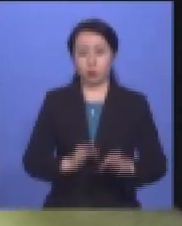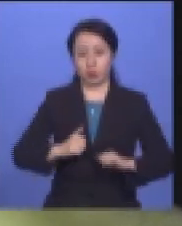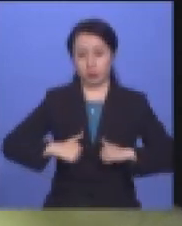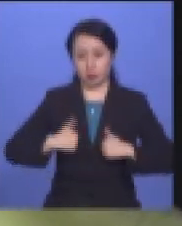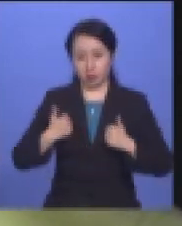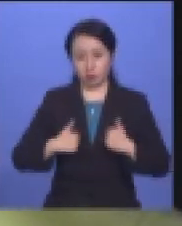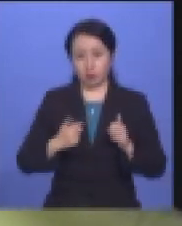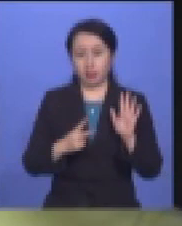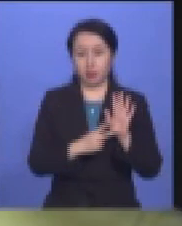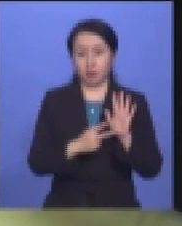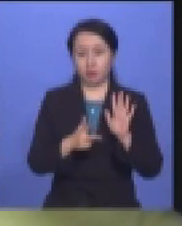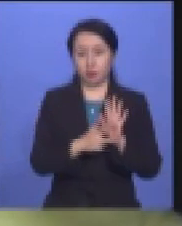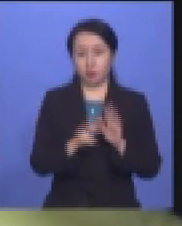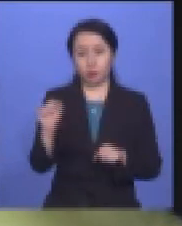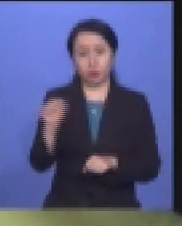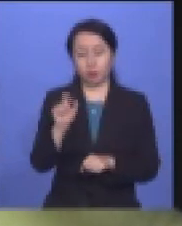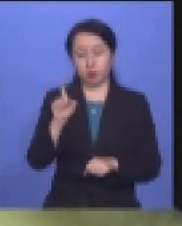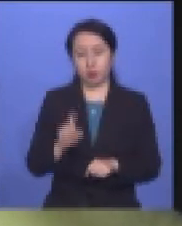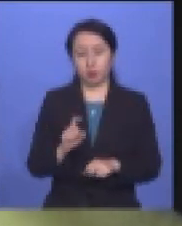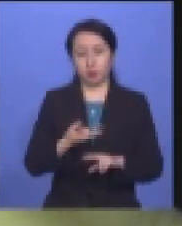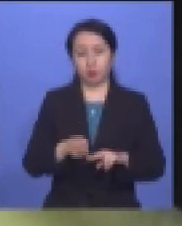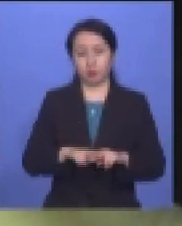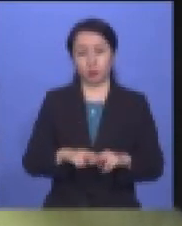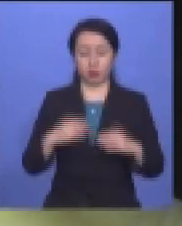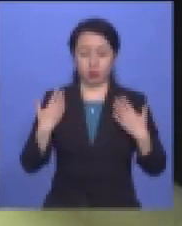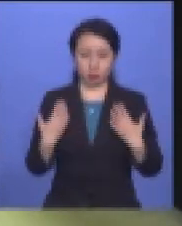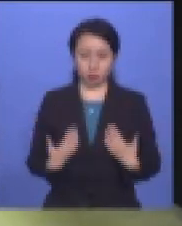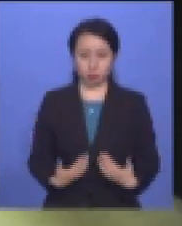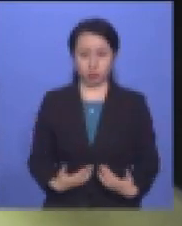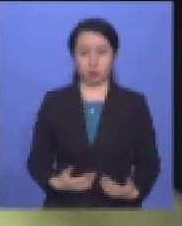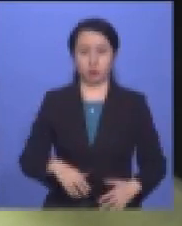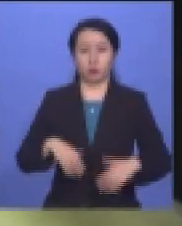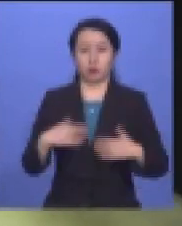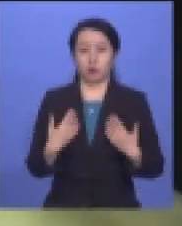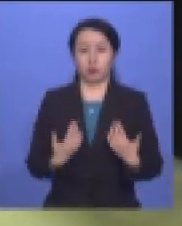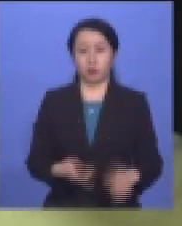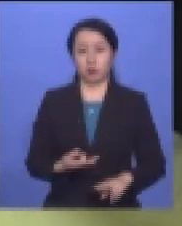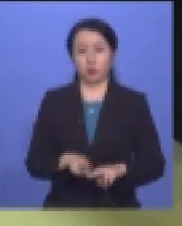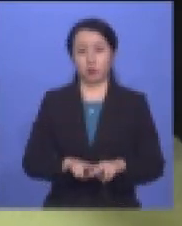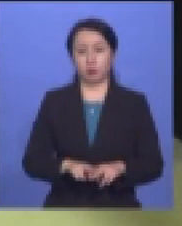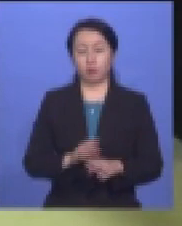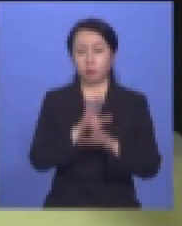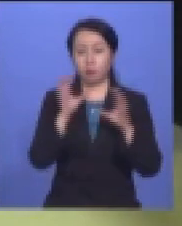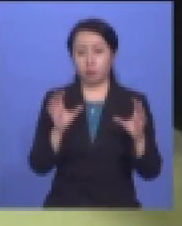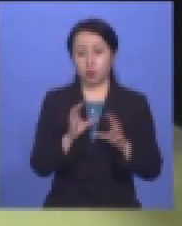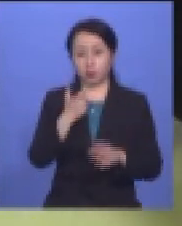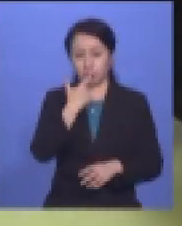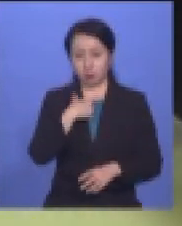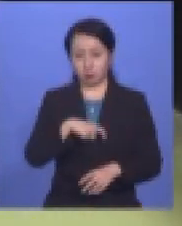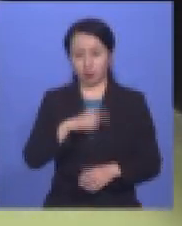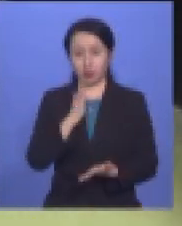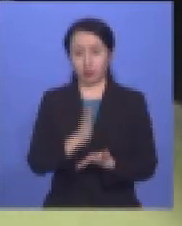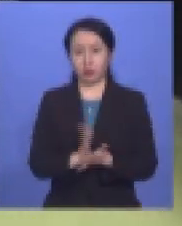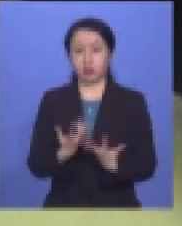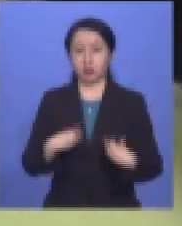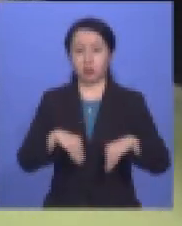стараюсь не больше 7-8 часов за рулем сидеть потому что в любом случае организм устает и поэтому так что берегите себя у Вас есть